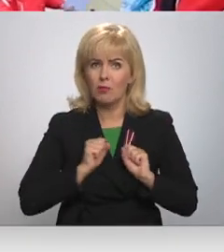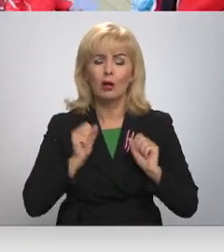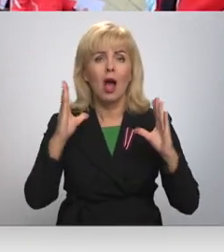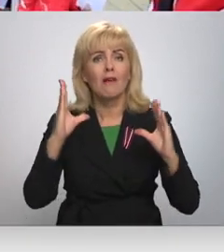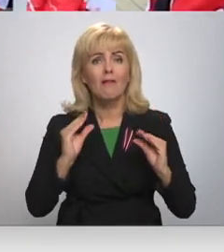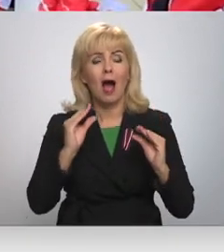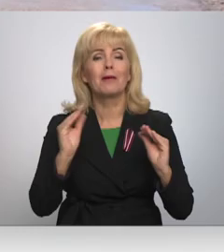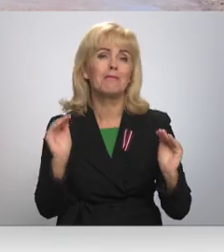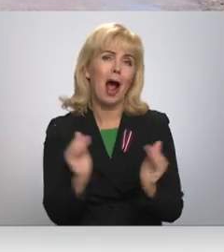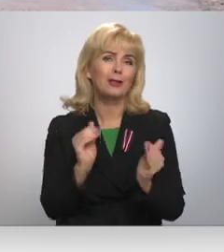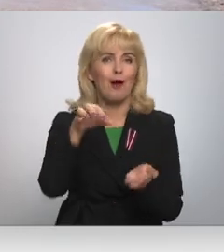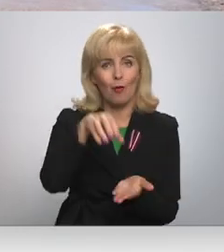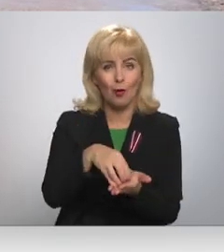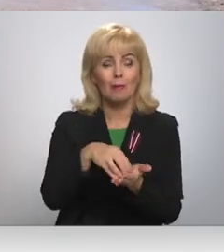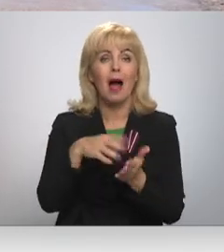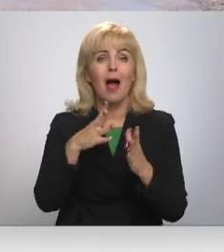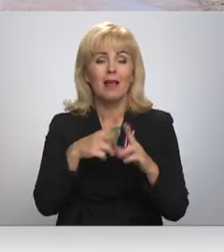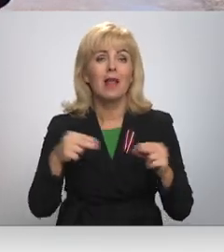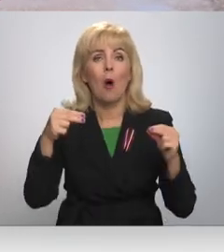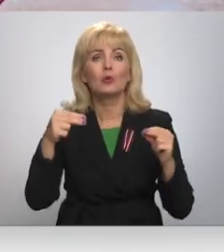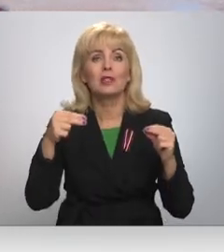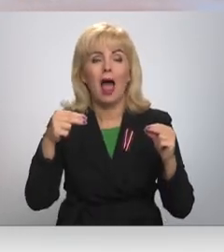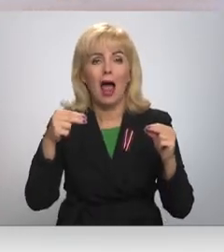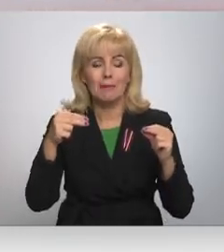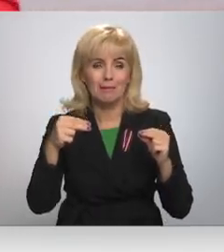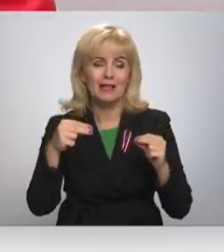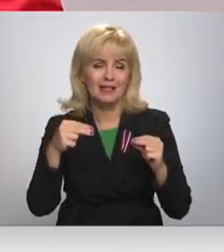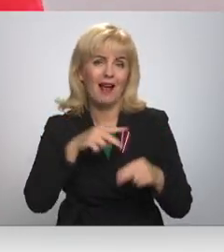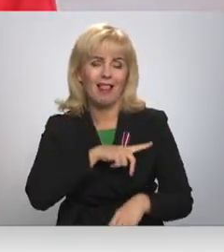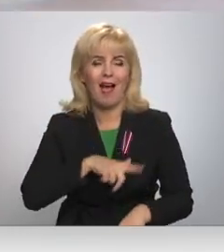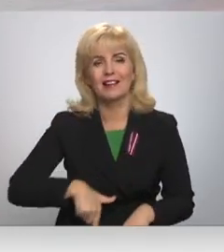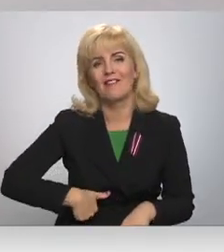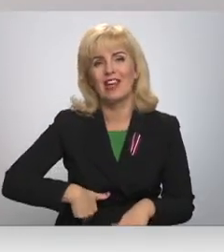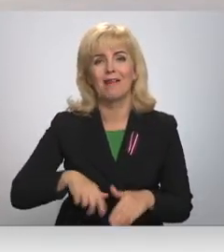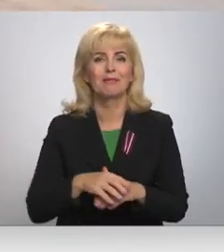nelielu kūku. Daudz laimes, Latvija! Aiziet! Skrien! Dāc Siliņa, Artis Super, TV.